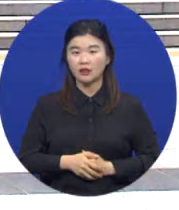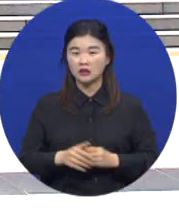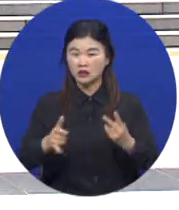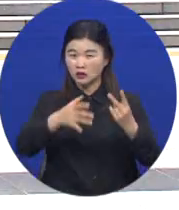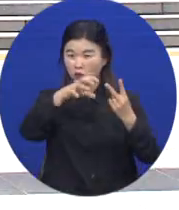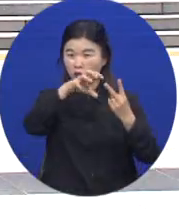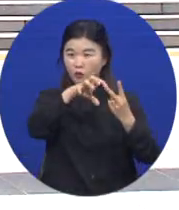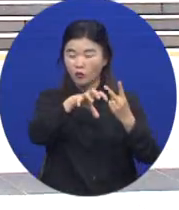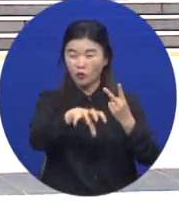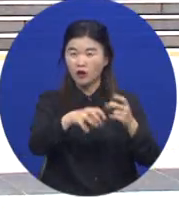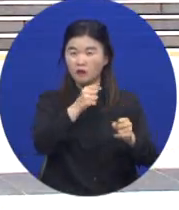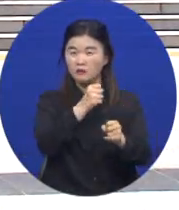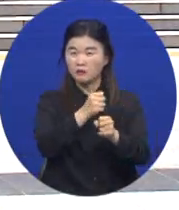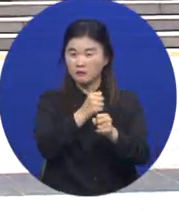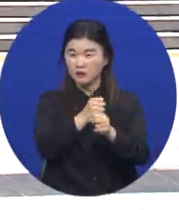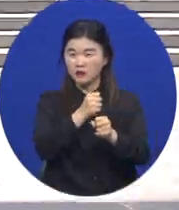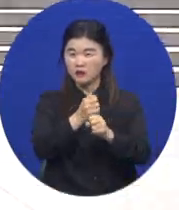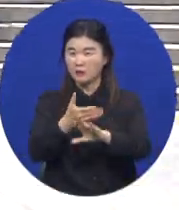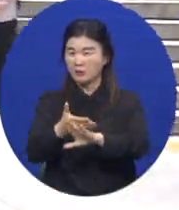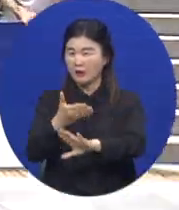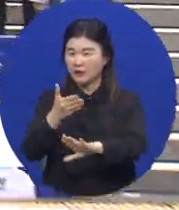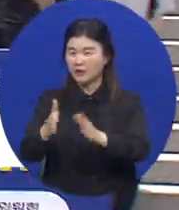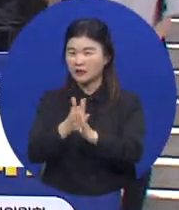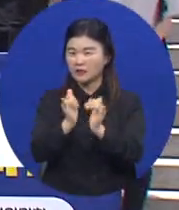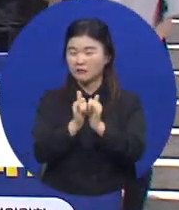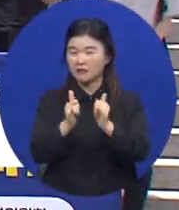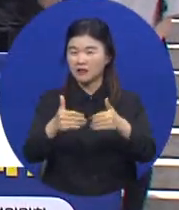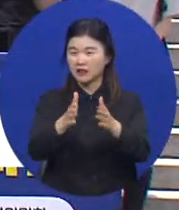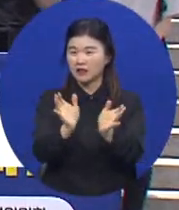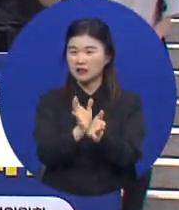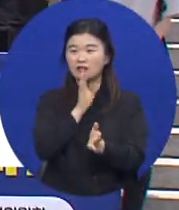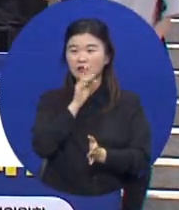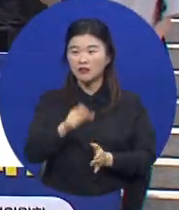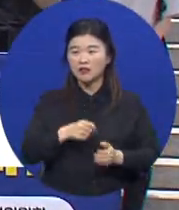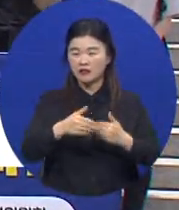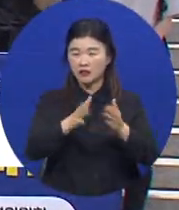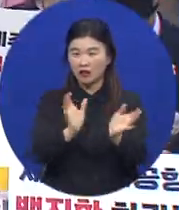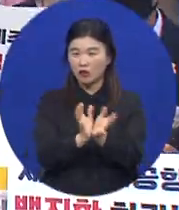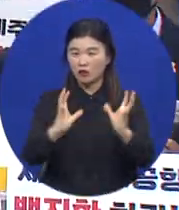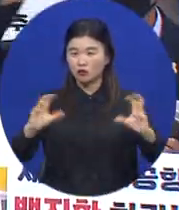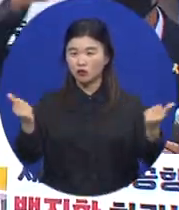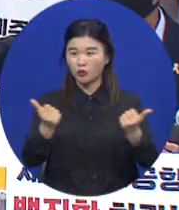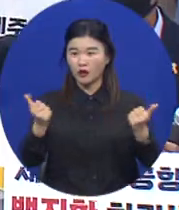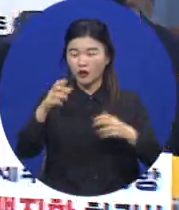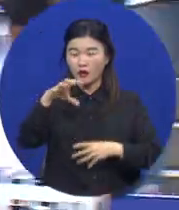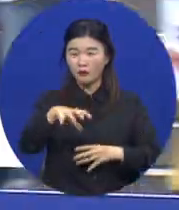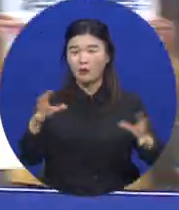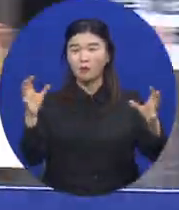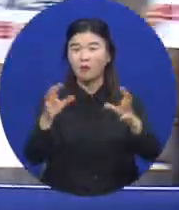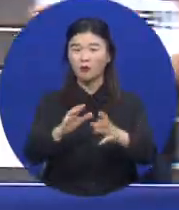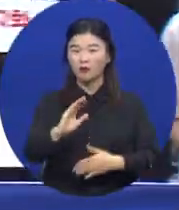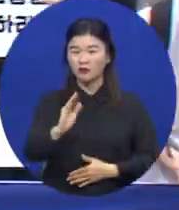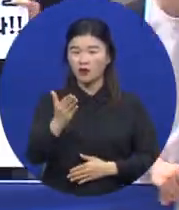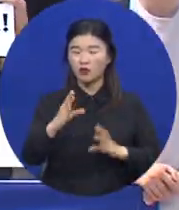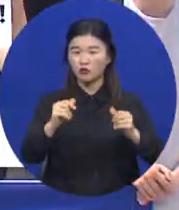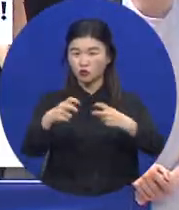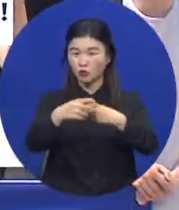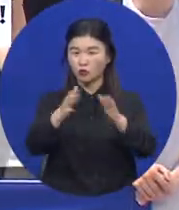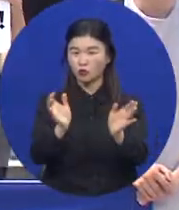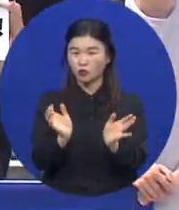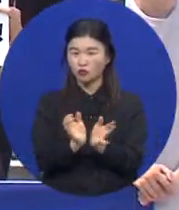제주 제2공항 건설에 반대하는 시민단체와 정의당 의원들이 국회 앞에 모였습니다.